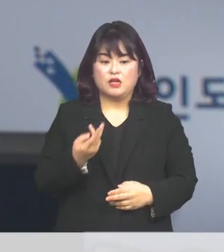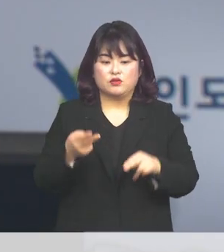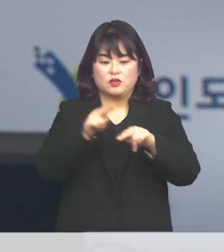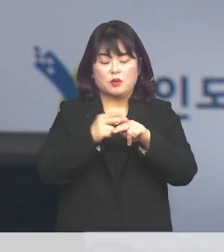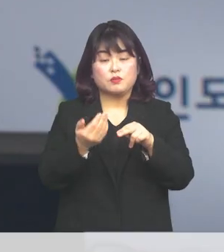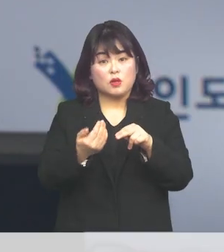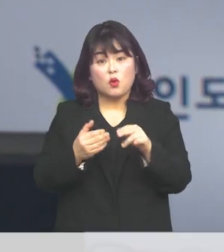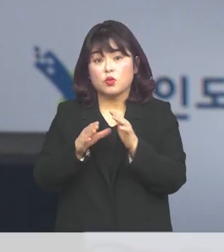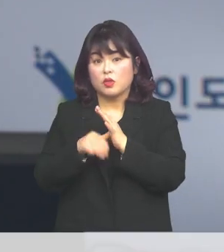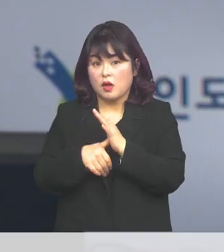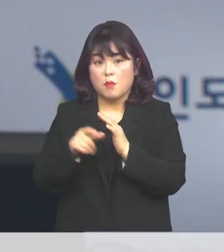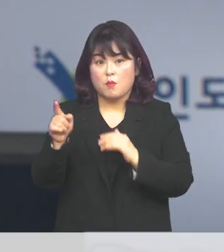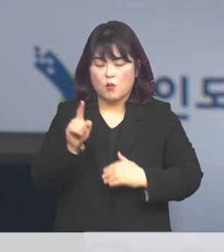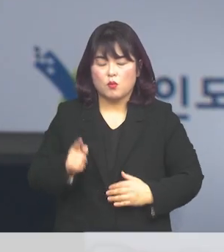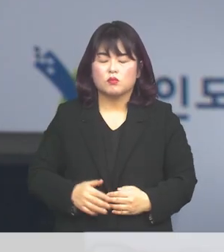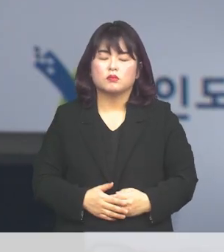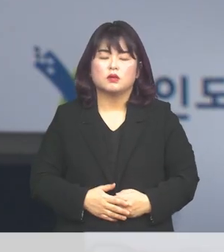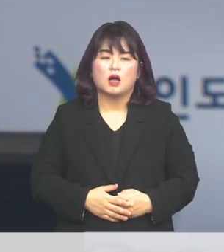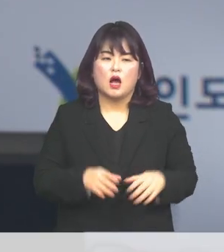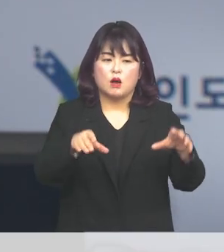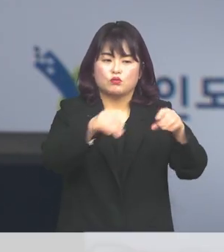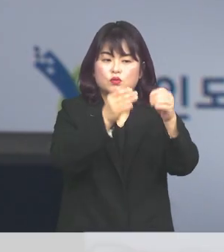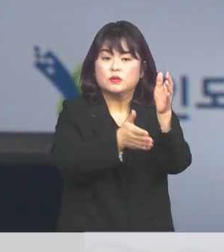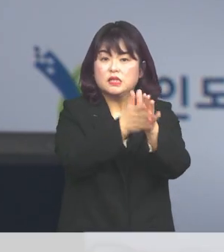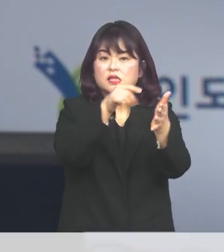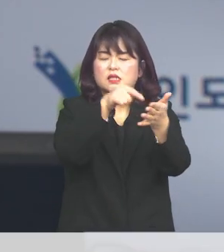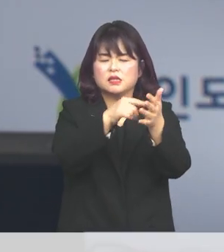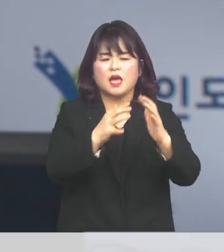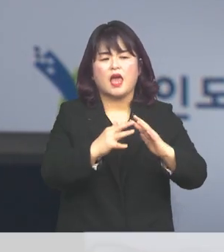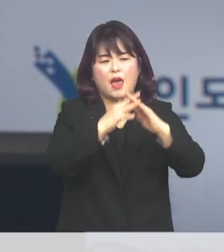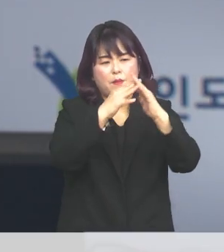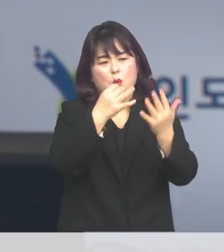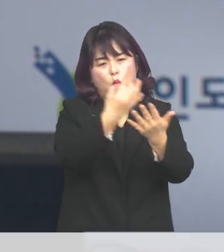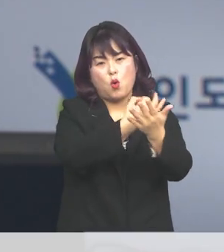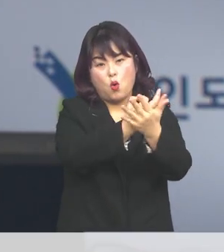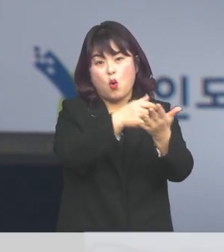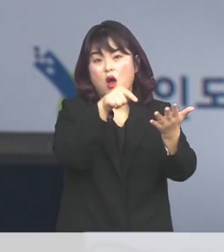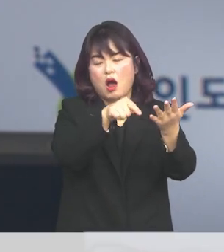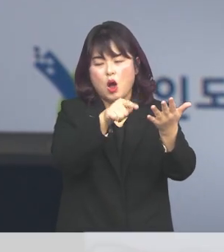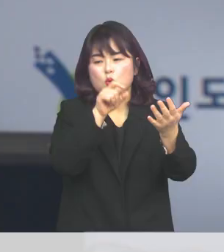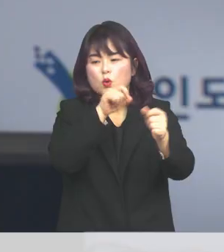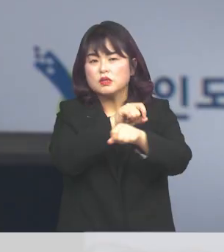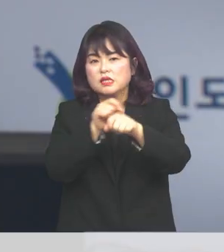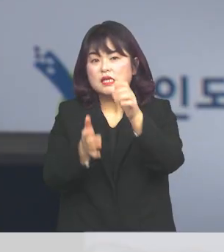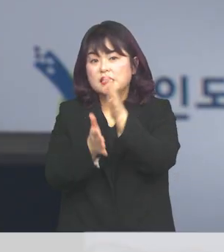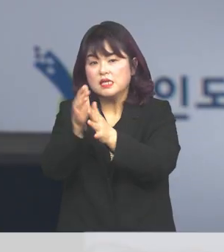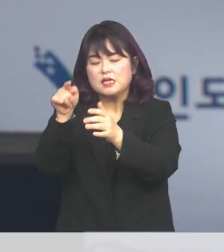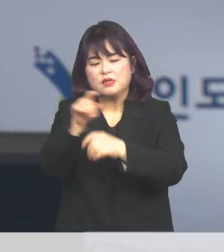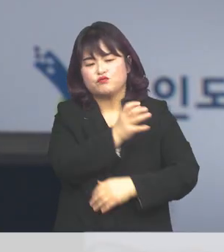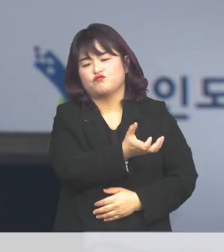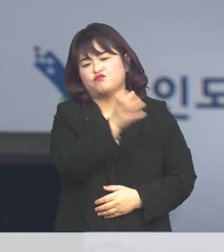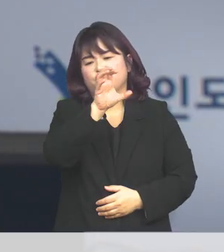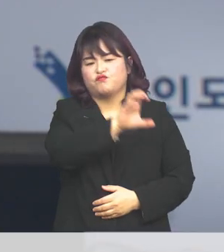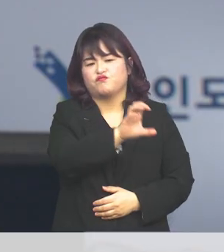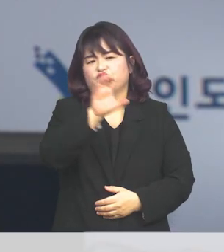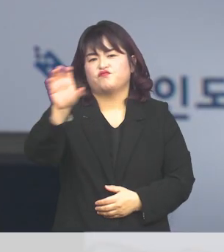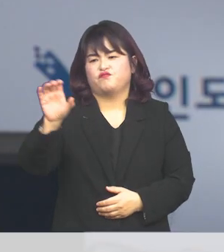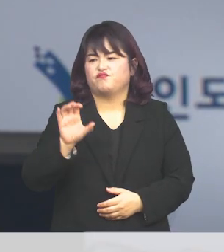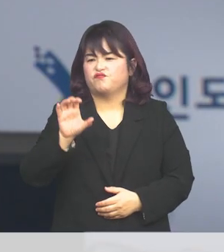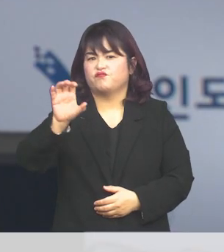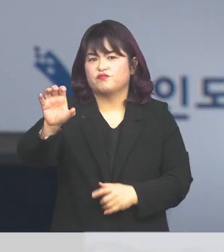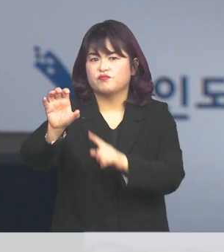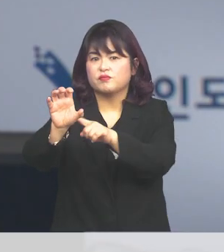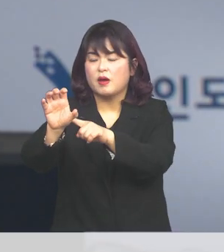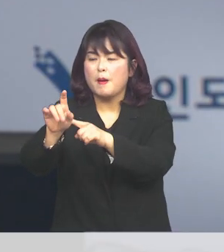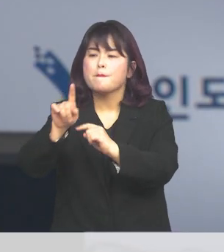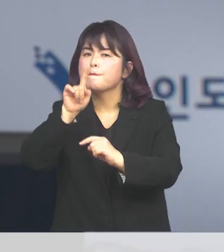제가 취임하기 전에는 플랫폼시티 개발 이익금을 우리 용인에 전부 재투자한다는